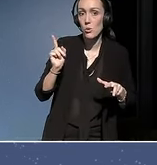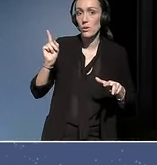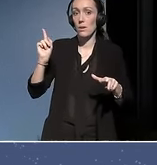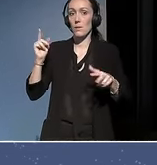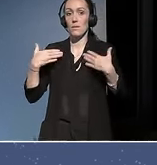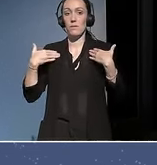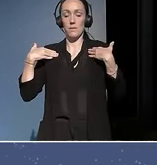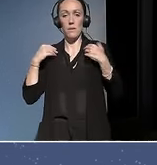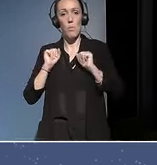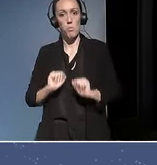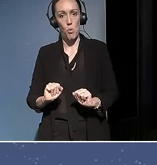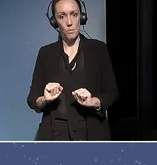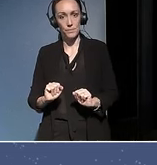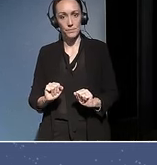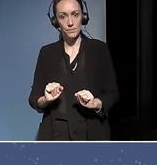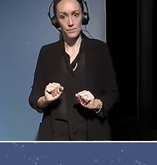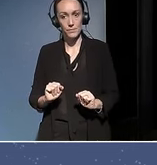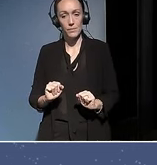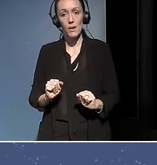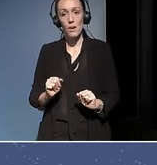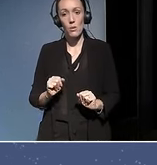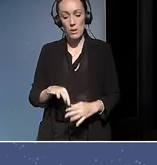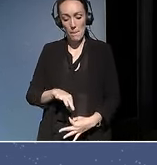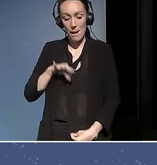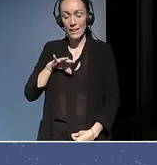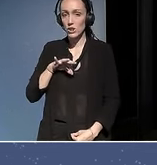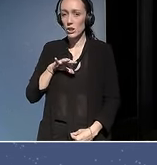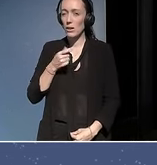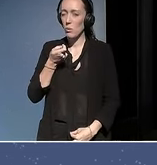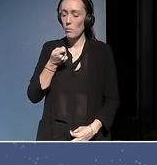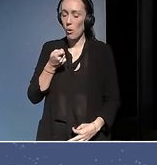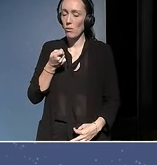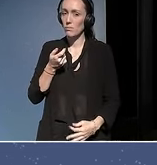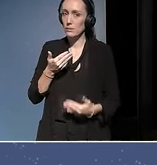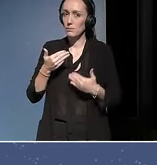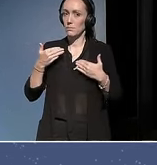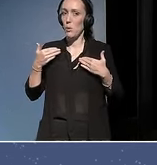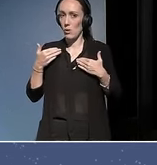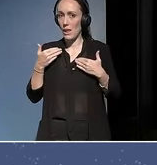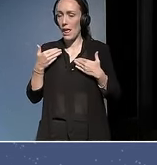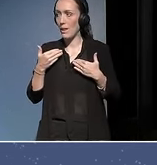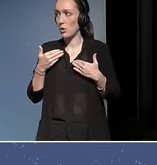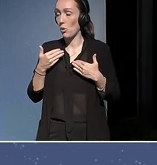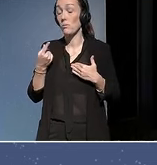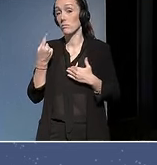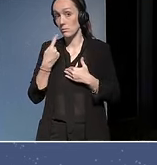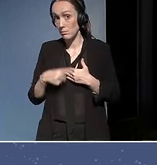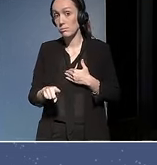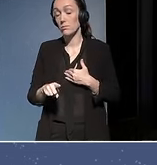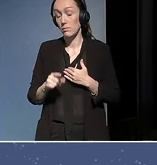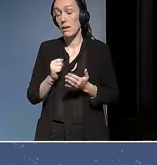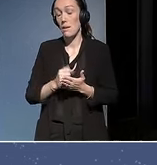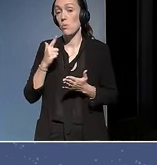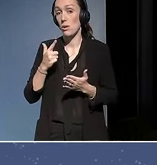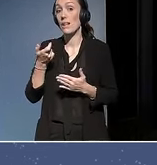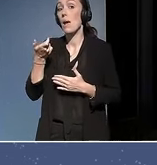ginocchia quindi spostare leggermente più indietro il baricentro più vicino al bacino questo è una cosa che perché la coda